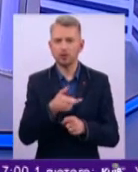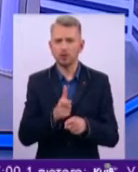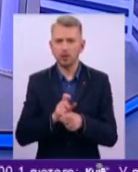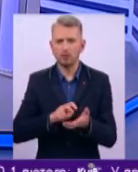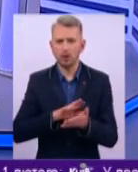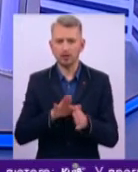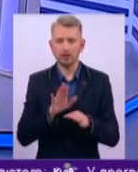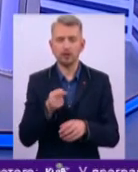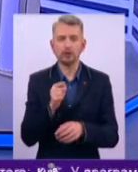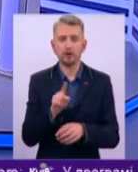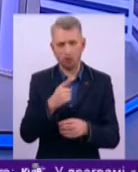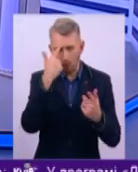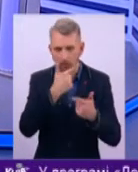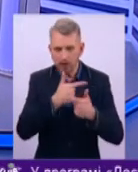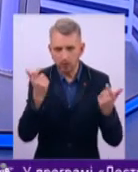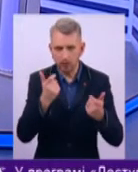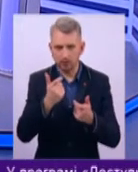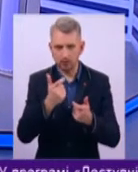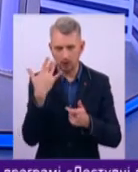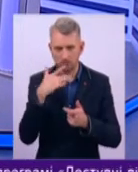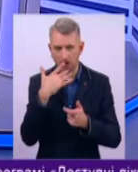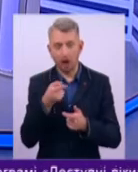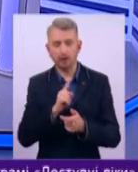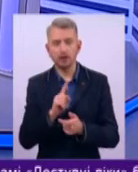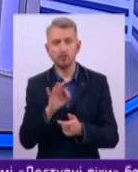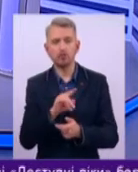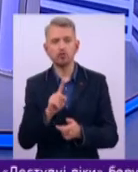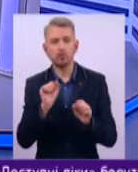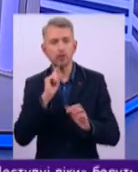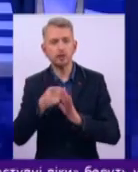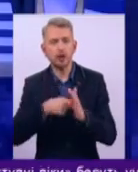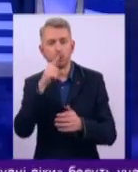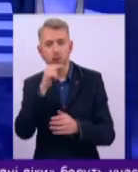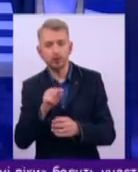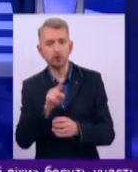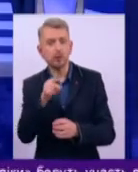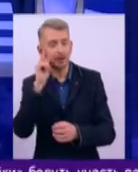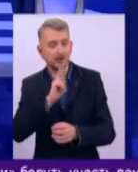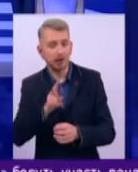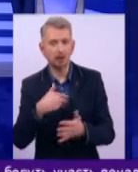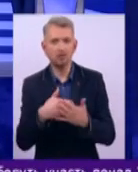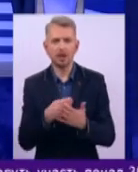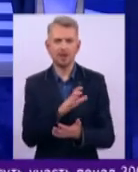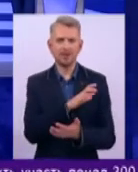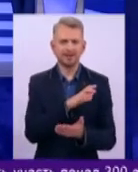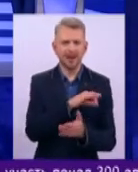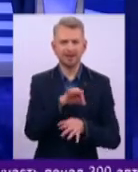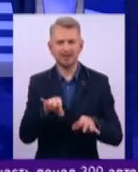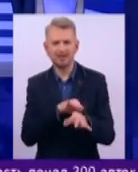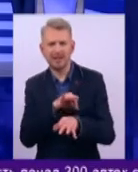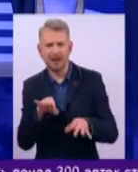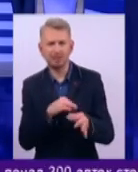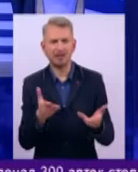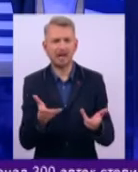боялися не тільки те, що оприлюднить Сполучені Штати, а те, про що може дізнатися Путін, про що він не знає. Наприклад, статки, схеми,